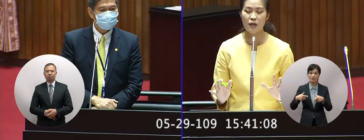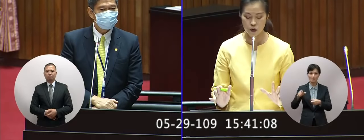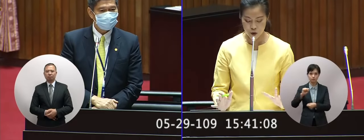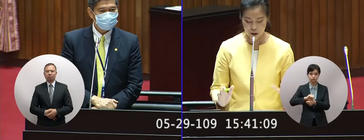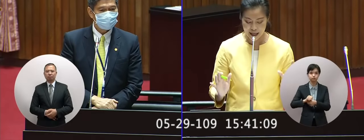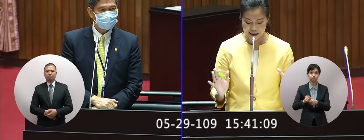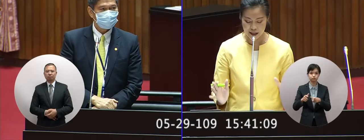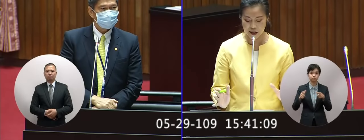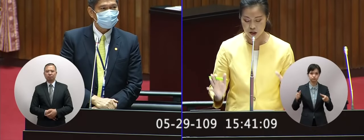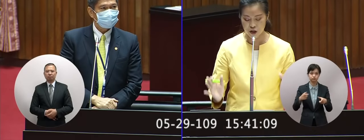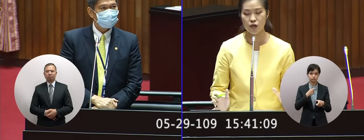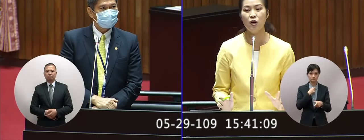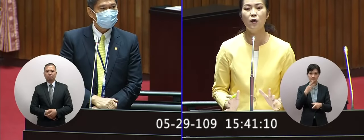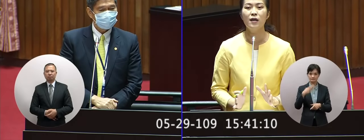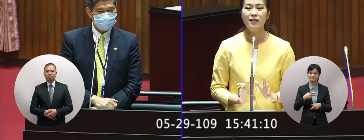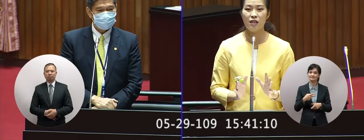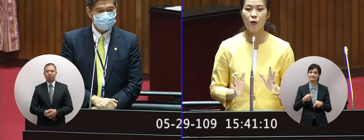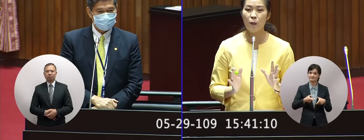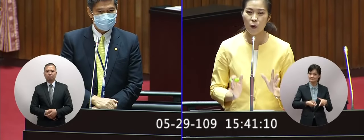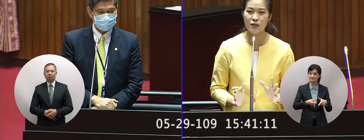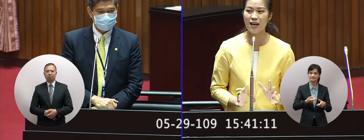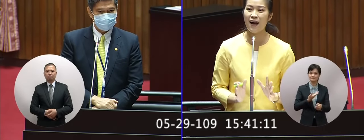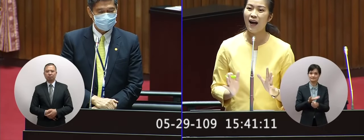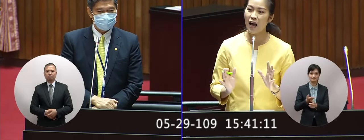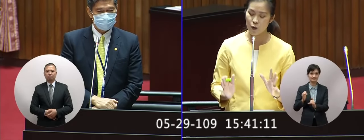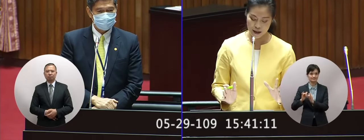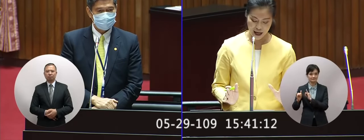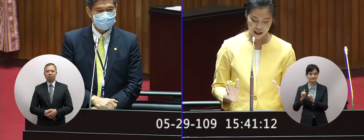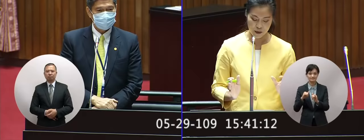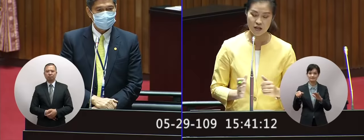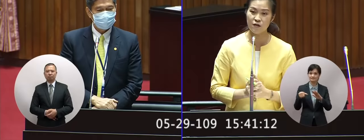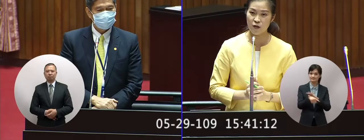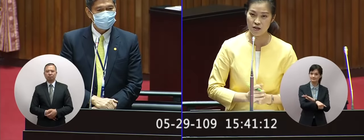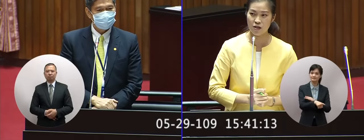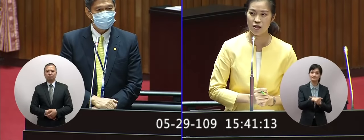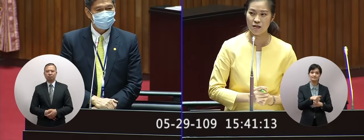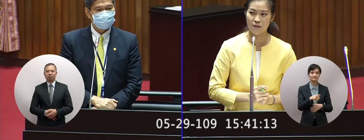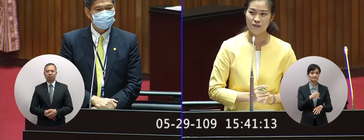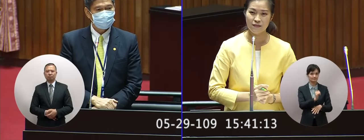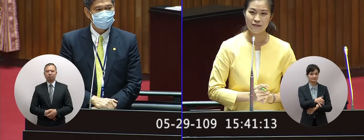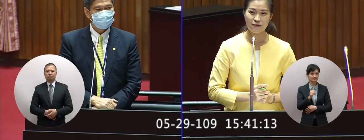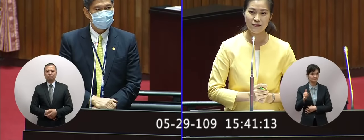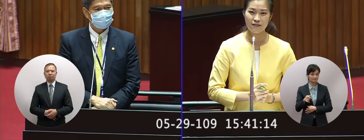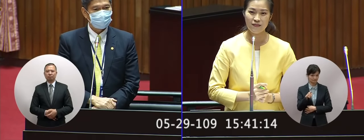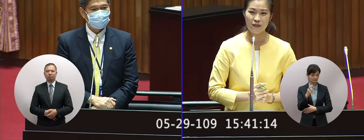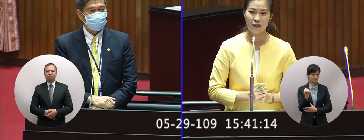间，让民众可以亲近使用。请问部长和院长，你们是否支持？